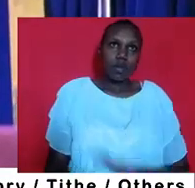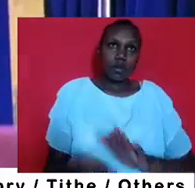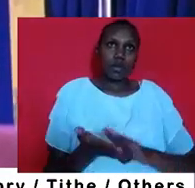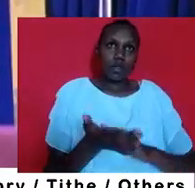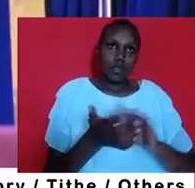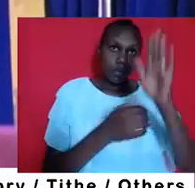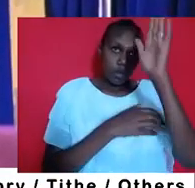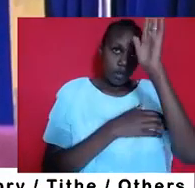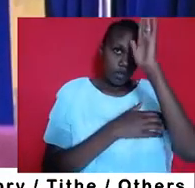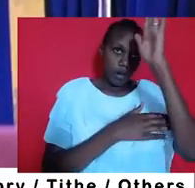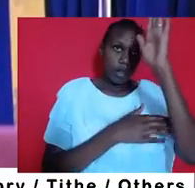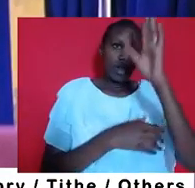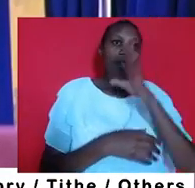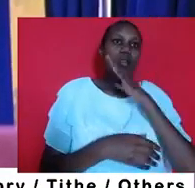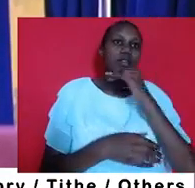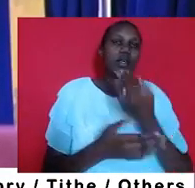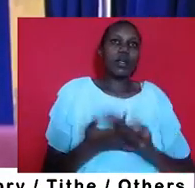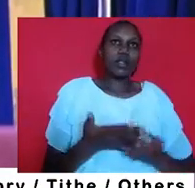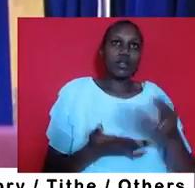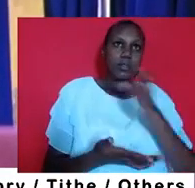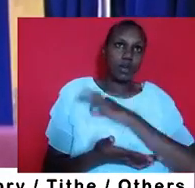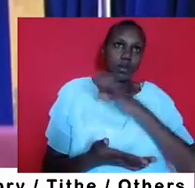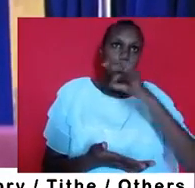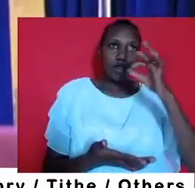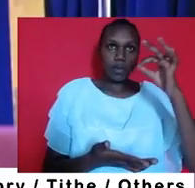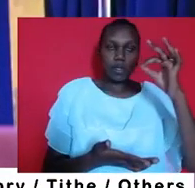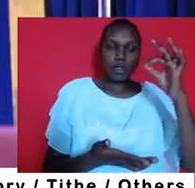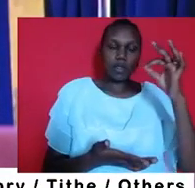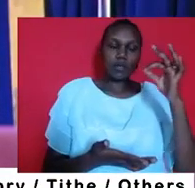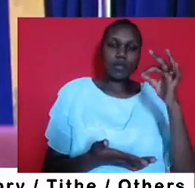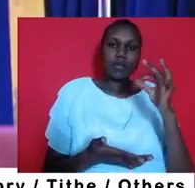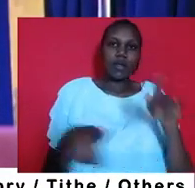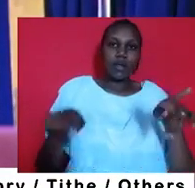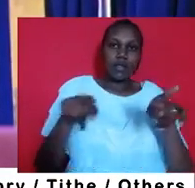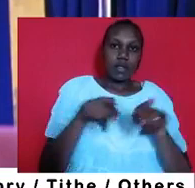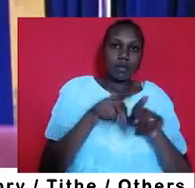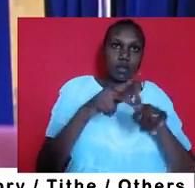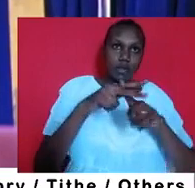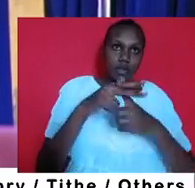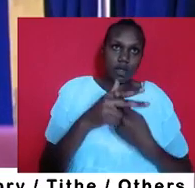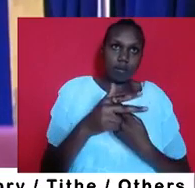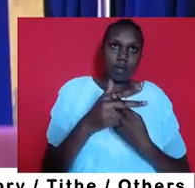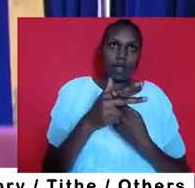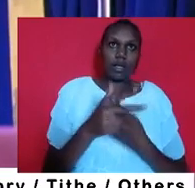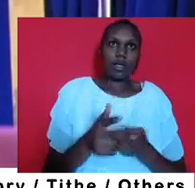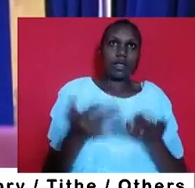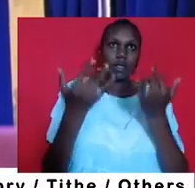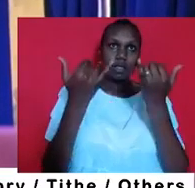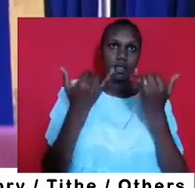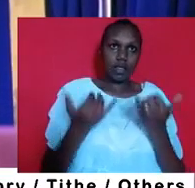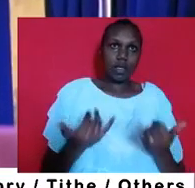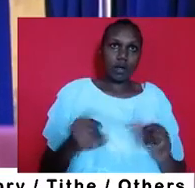Utukufu una Baba na Mwana na Roho Mtakatifu.